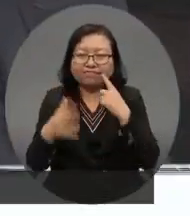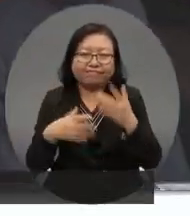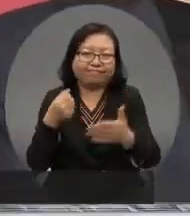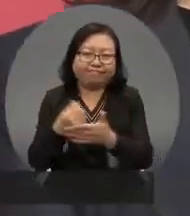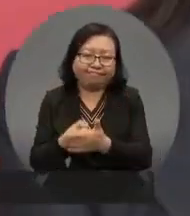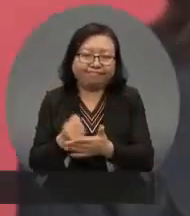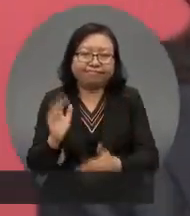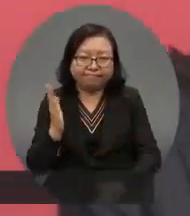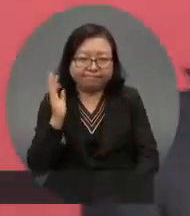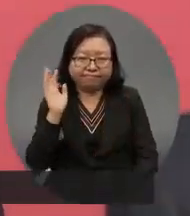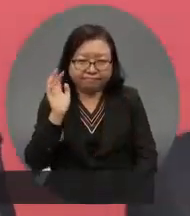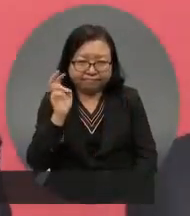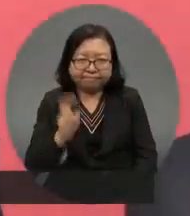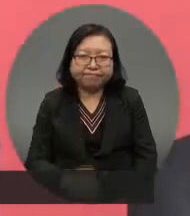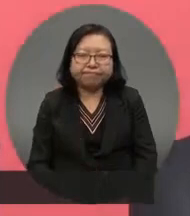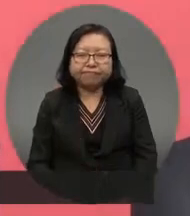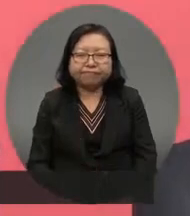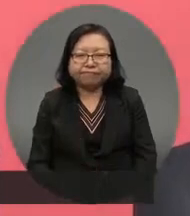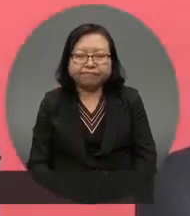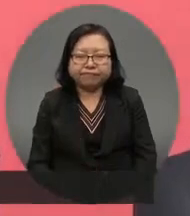뉴스 이승준입니다.